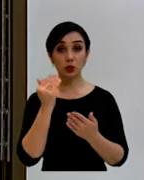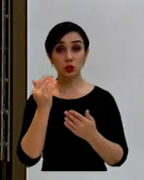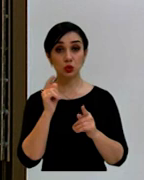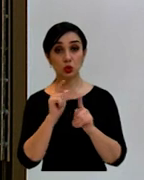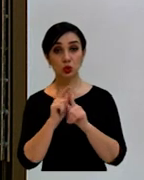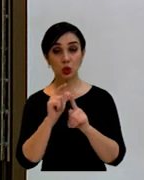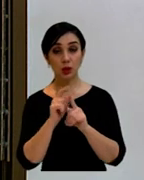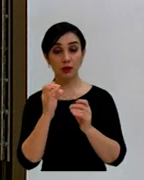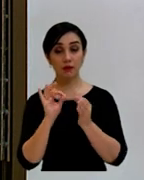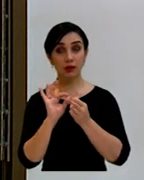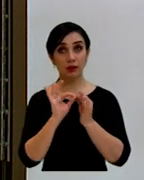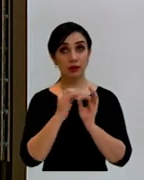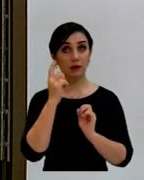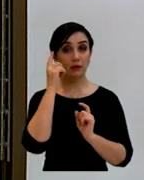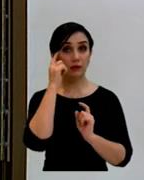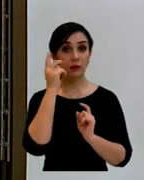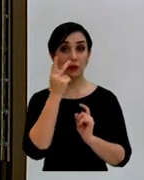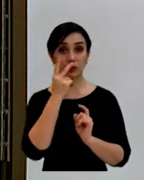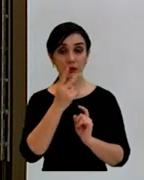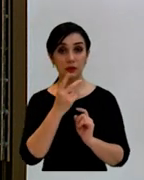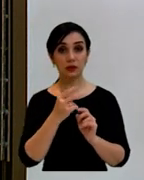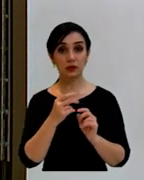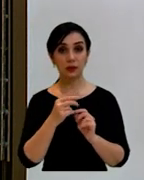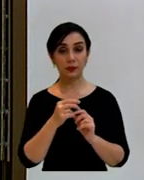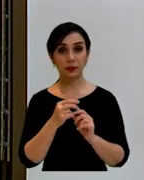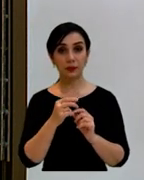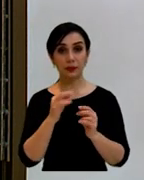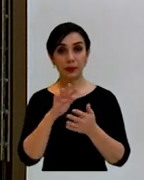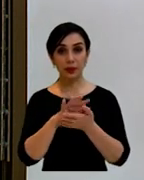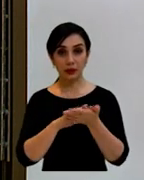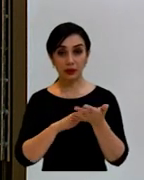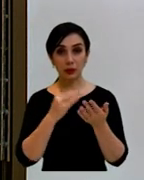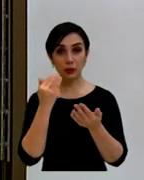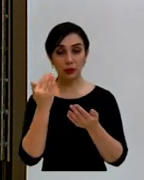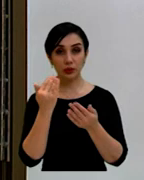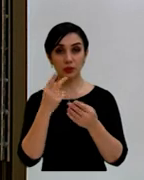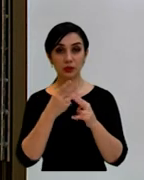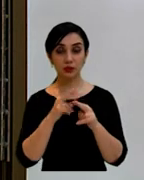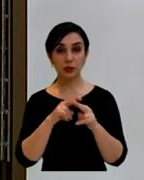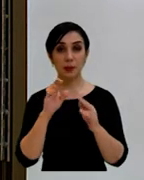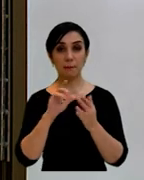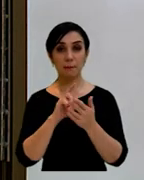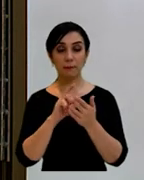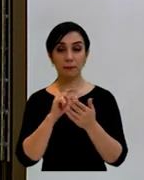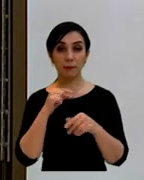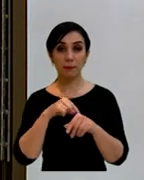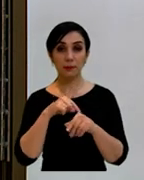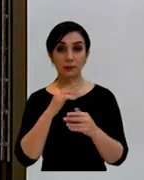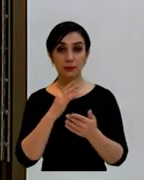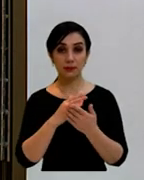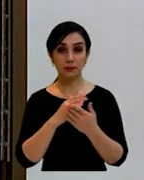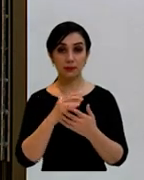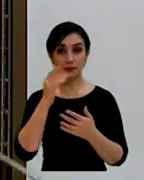So'zlarni tahlil qilish, ko'hna so'zlarni tahlil qilish jarayonida esa uning badiiyatini his qilib